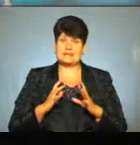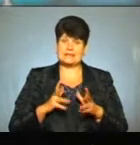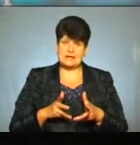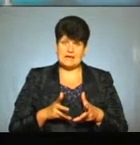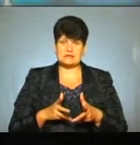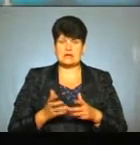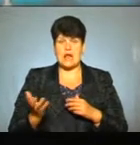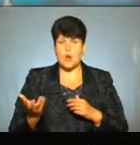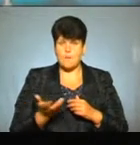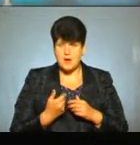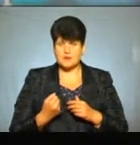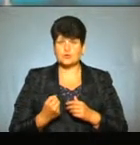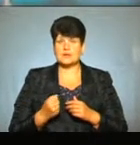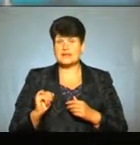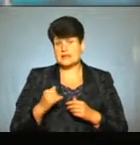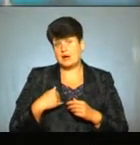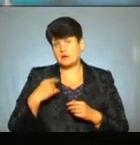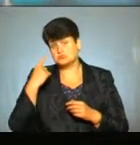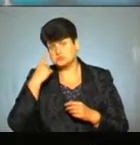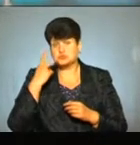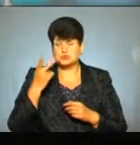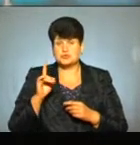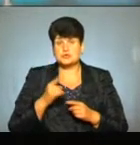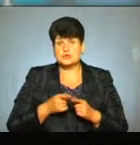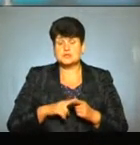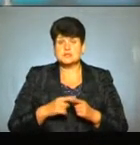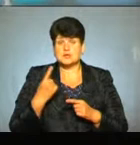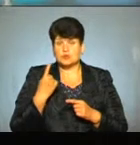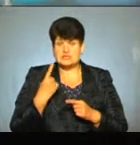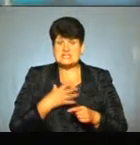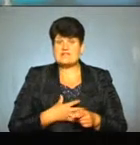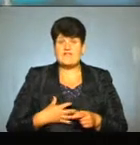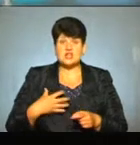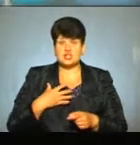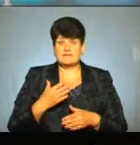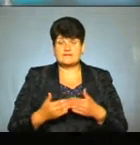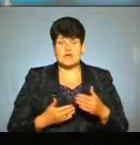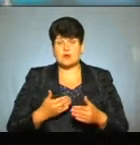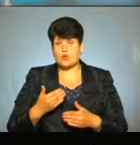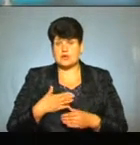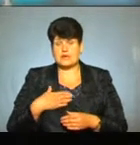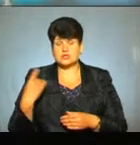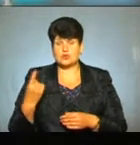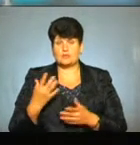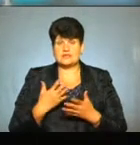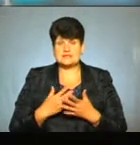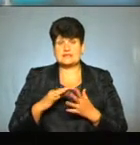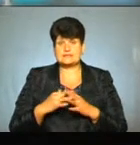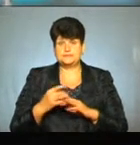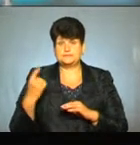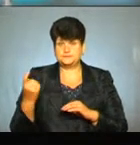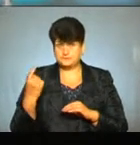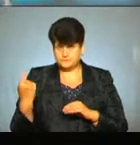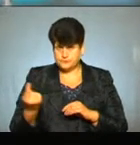так і для комбайну. І я думаю, що це вже один із таких важливих кроків, так як наша область є аграрною,